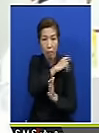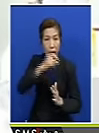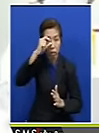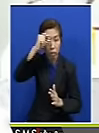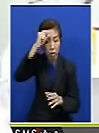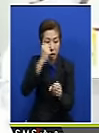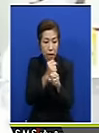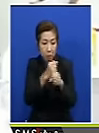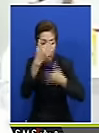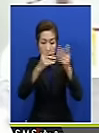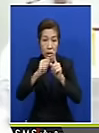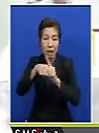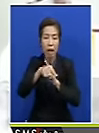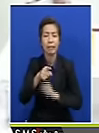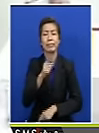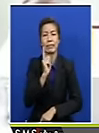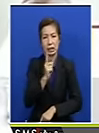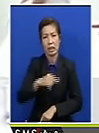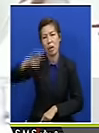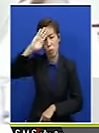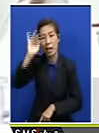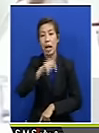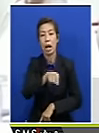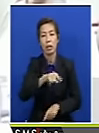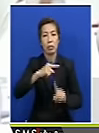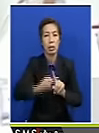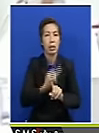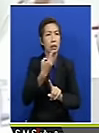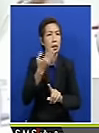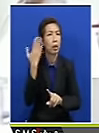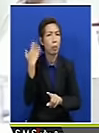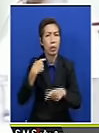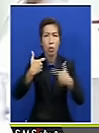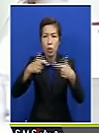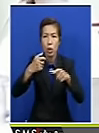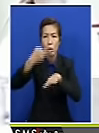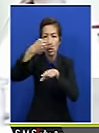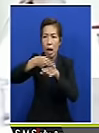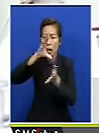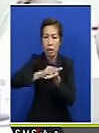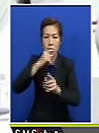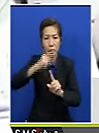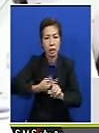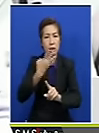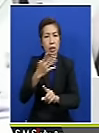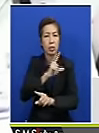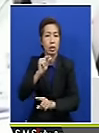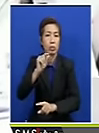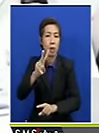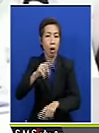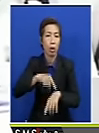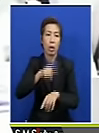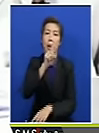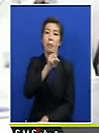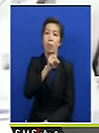คลิปก่อนที่ท่านจะป่วยฮะเป็นคลิปในวันที่22เมษาช่ว